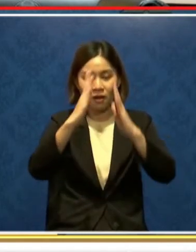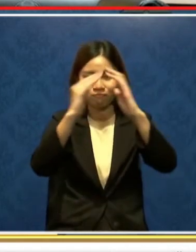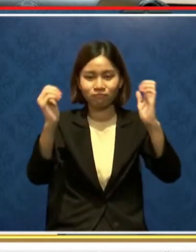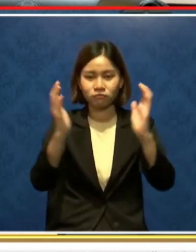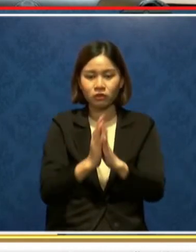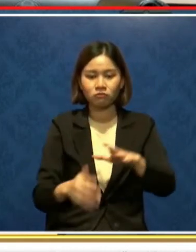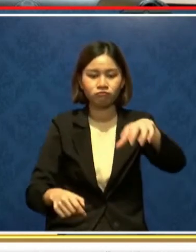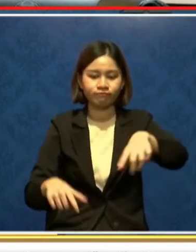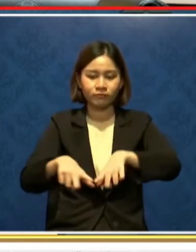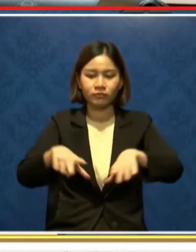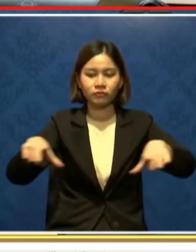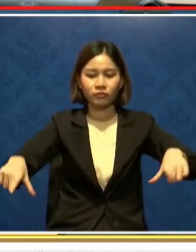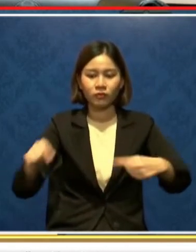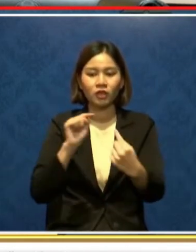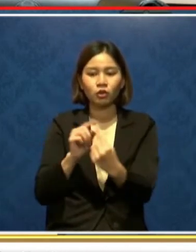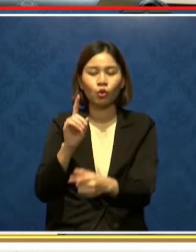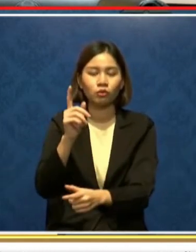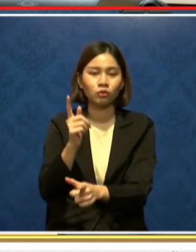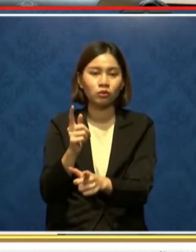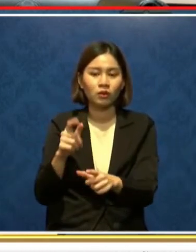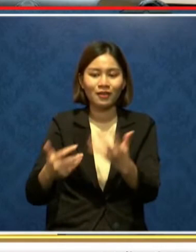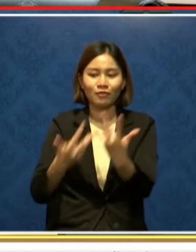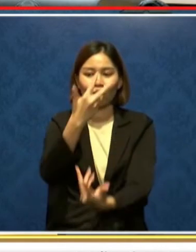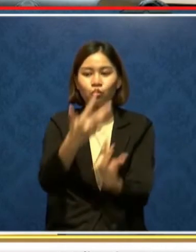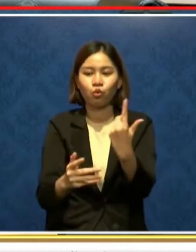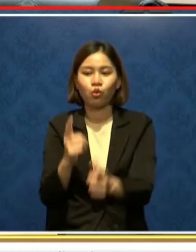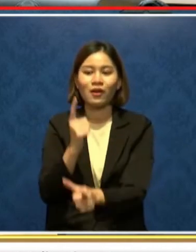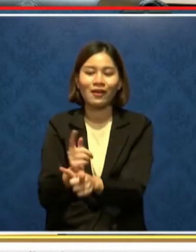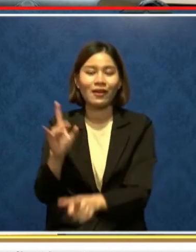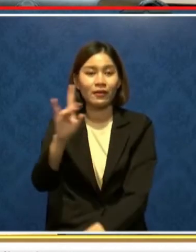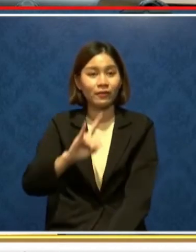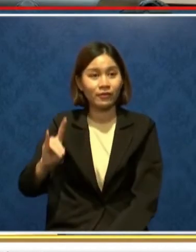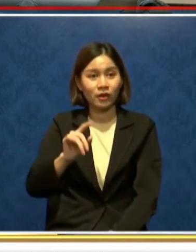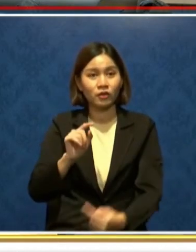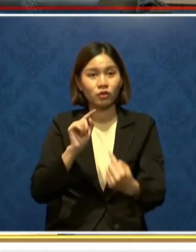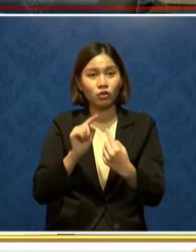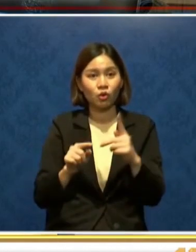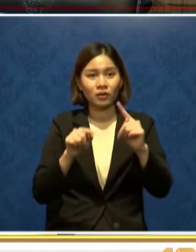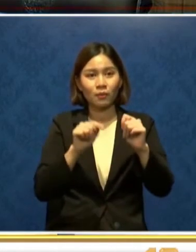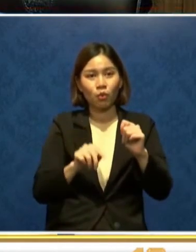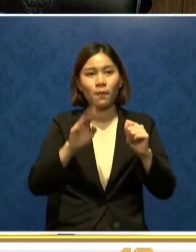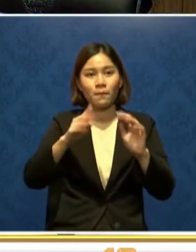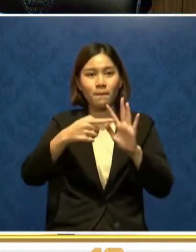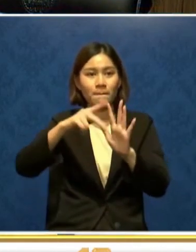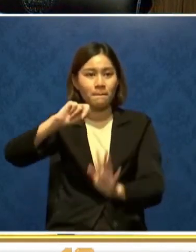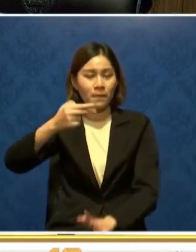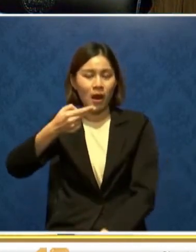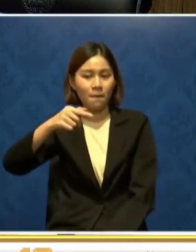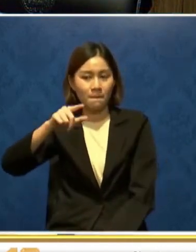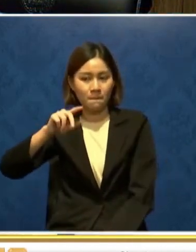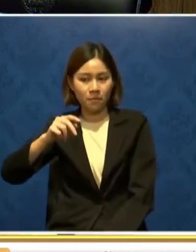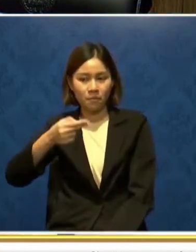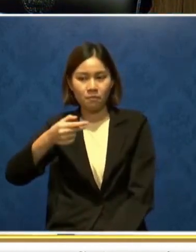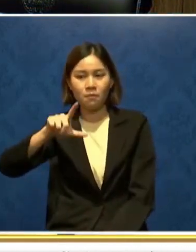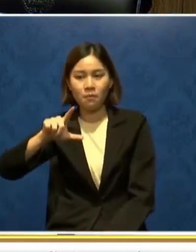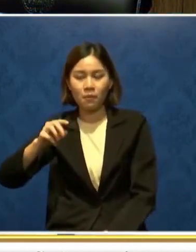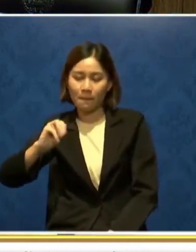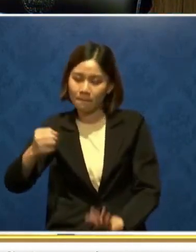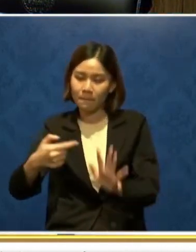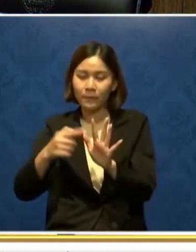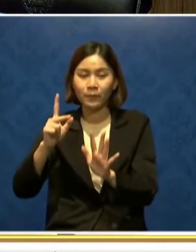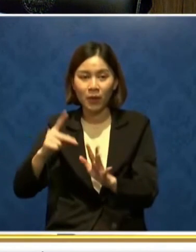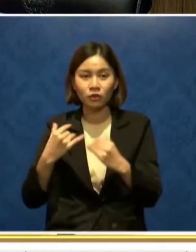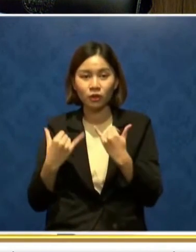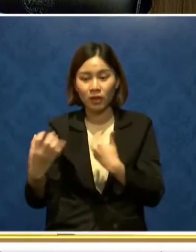พื้นที่ทุ่งเลี้ยงสัตว์เพราะฉะนั้นแล้วเป็นสิ่งที่สำคัญโดยเฉพาะพี่น้องชาวตำบลบางหมากนะครับผมเองได้รับเรื่องร้อง